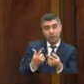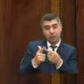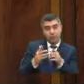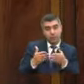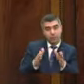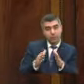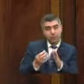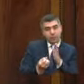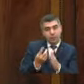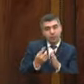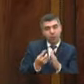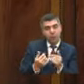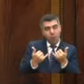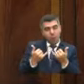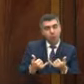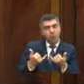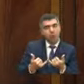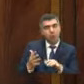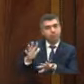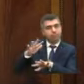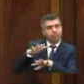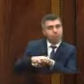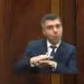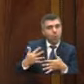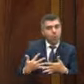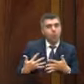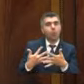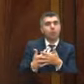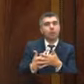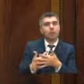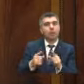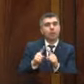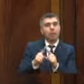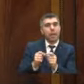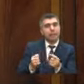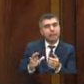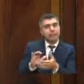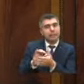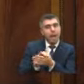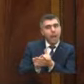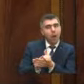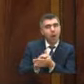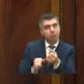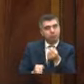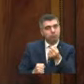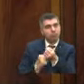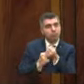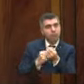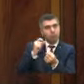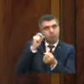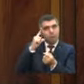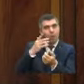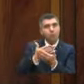الآن، وتتطلب انخراط الجميع بالمزيد من الثقة والتعاون والوحدة والتعبئة واليقظة، بعيدا